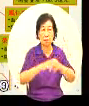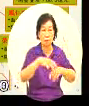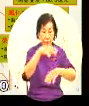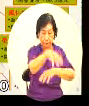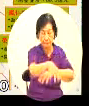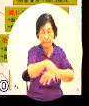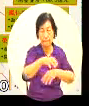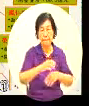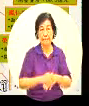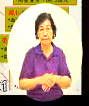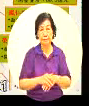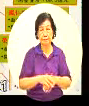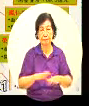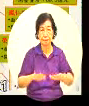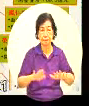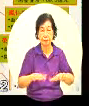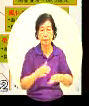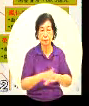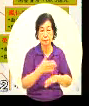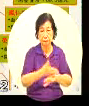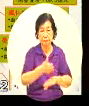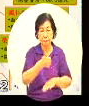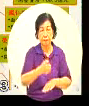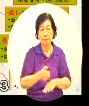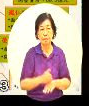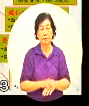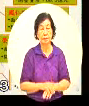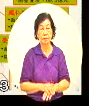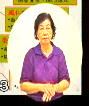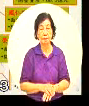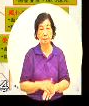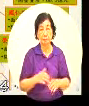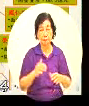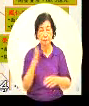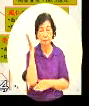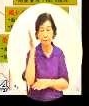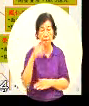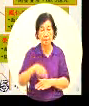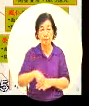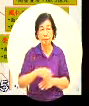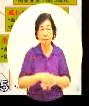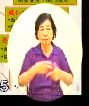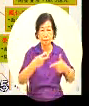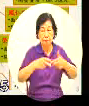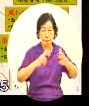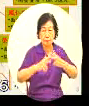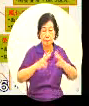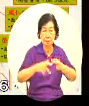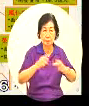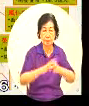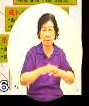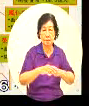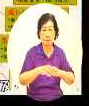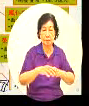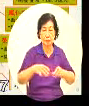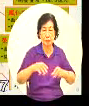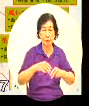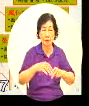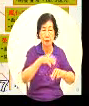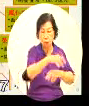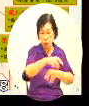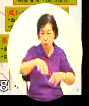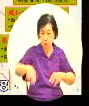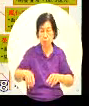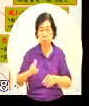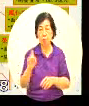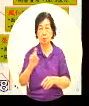啊，这个真感谢哈，咱市政府伫咱人物有超10块，区段顶征收也好，